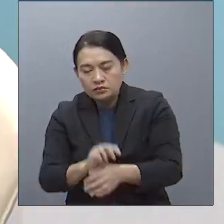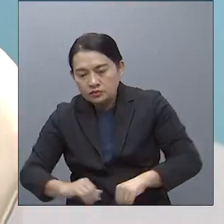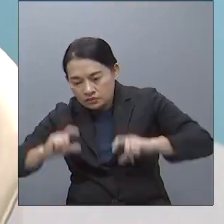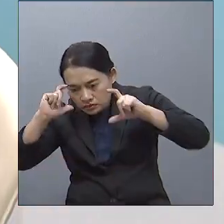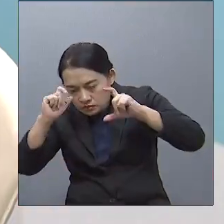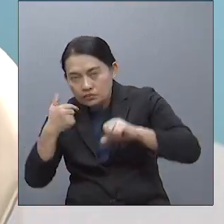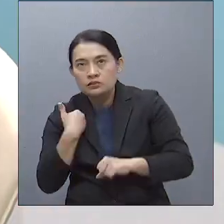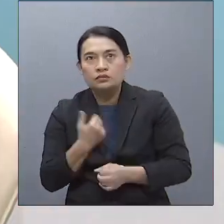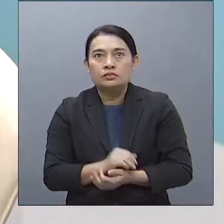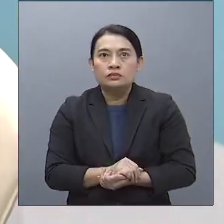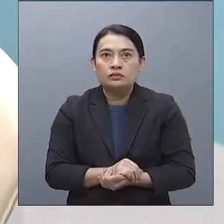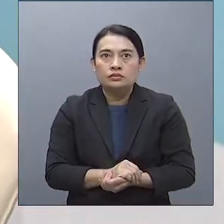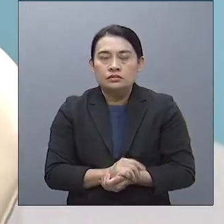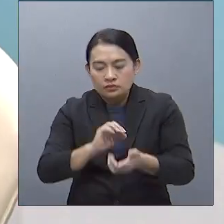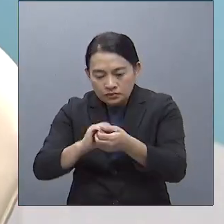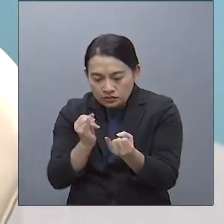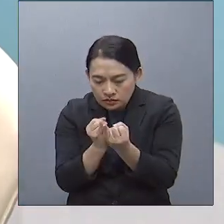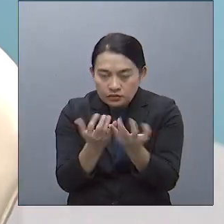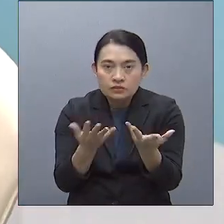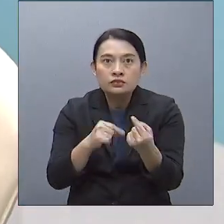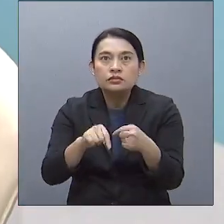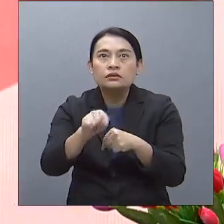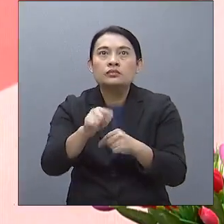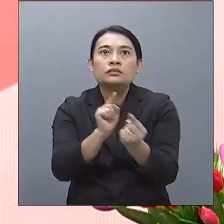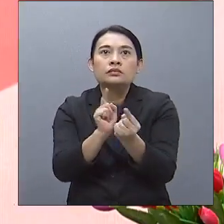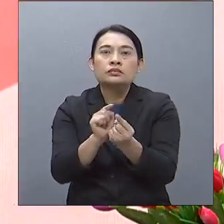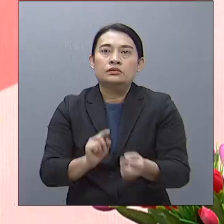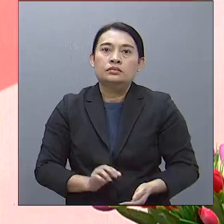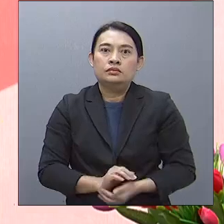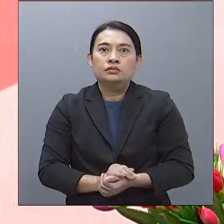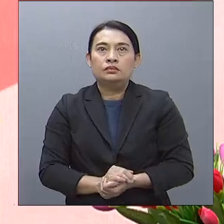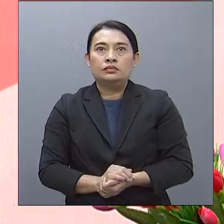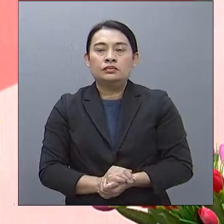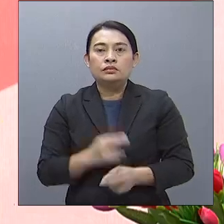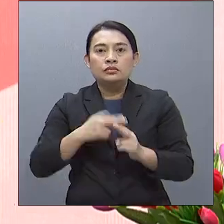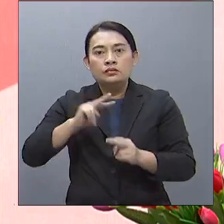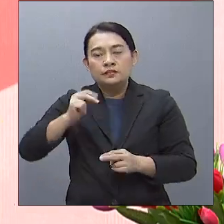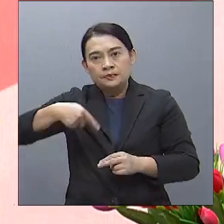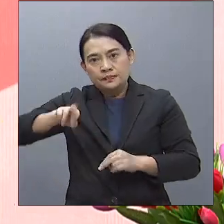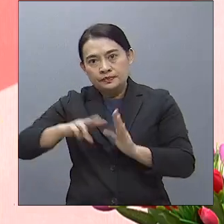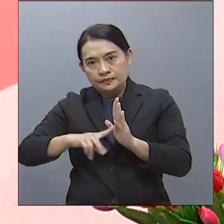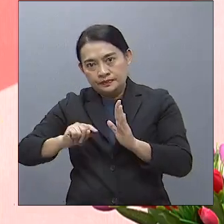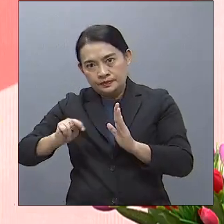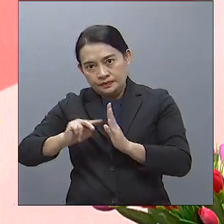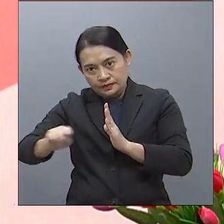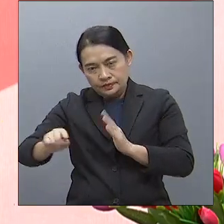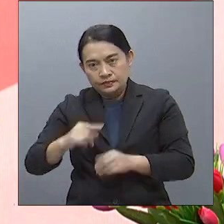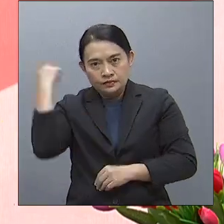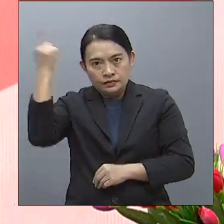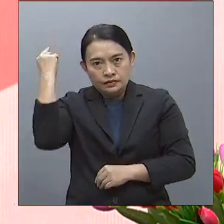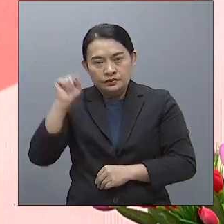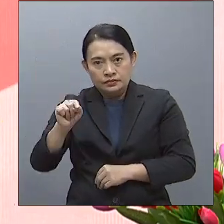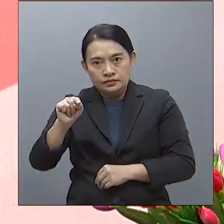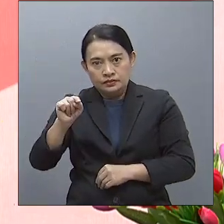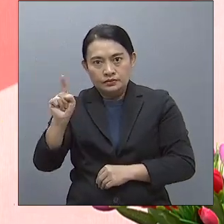ไปหรือว่าอาหารมิตรภาพหน้างานอย่าง น ี ้เออนะครับนี่แล้วก็มีคนมีคุณนพรัตน์เนี่ยบอกเคยไปเที่ยวภูพระบาทค่ะชอบมาก